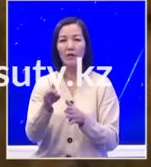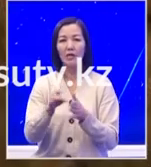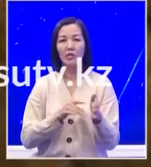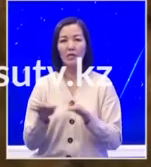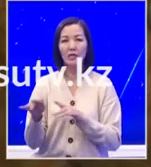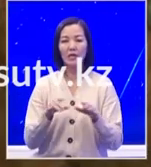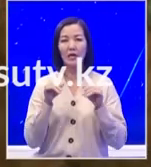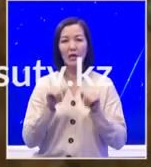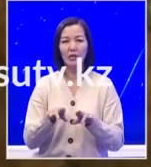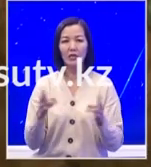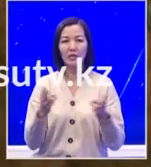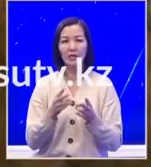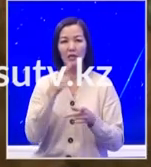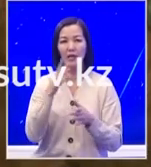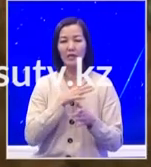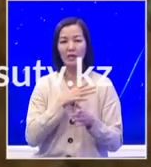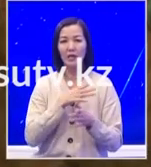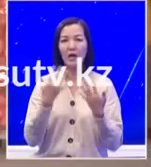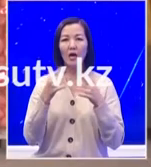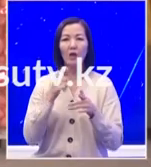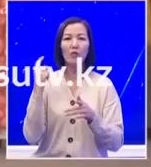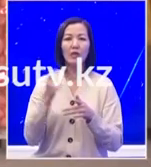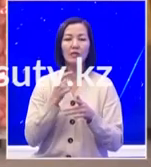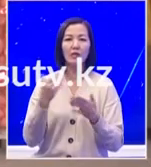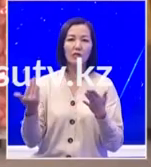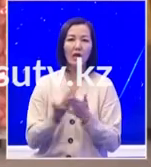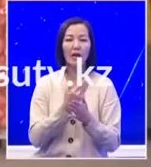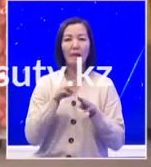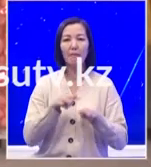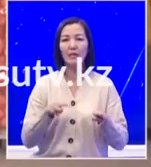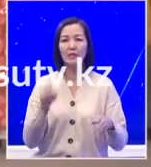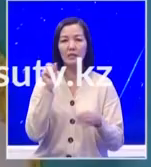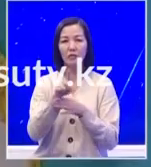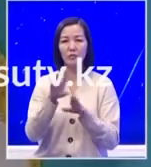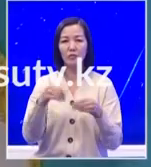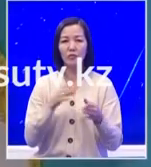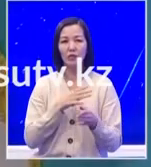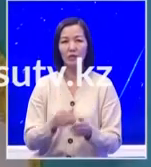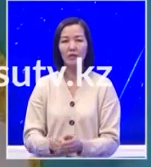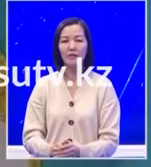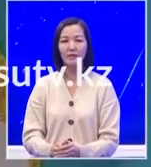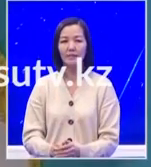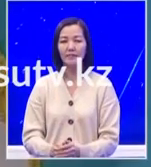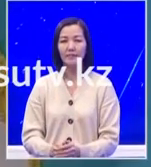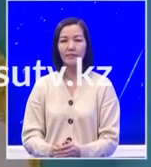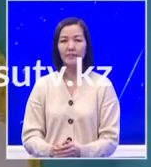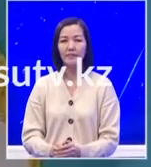қабылдау қажеттігін айтты. Үкімет пен ауыл шаруашылығының жаңа министріне міндет жүктеді.